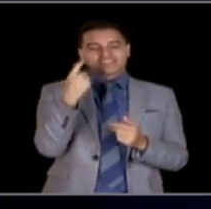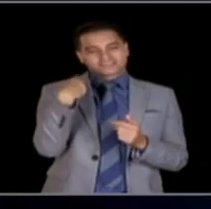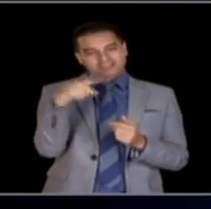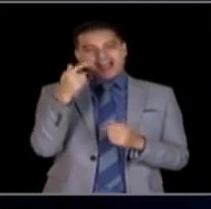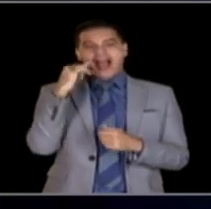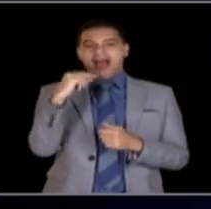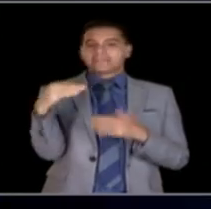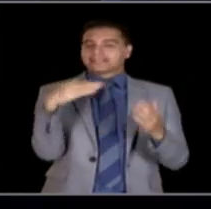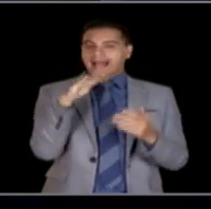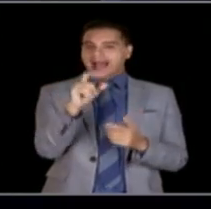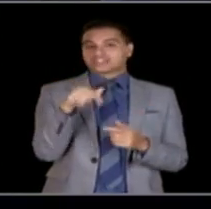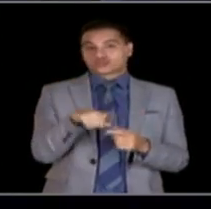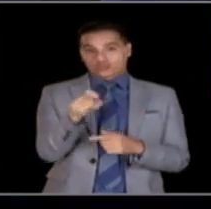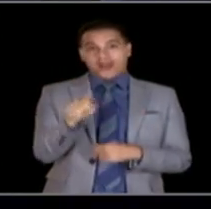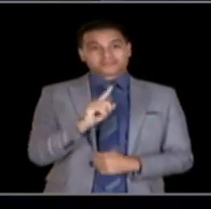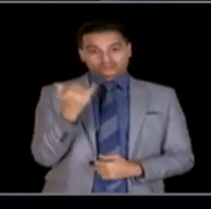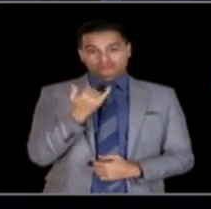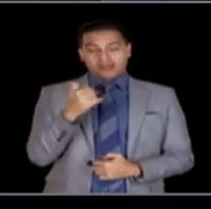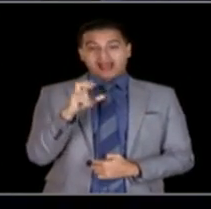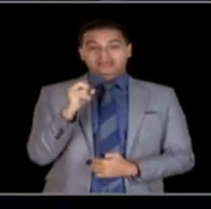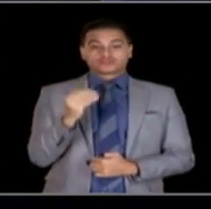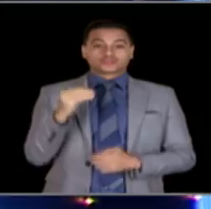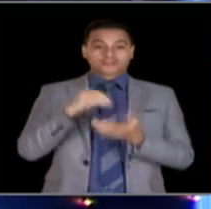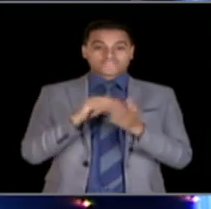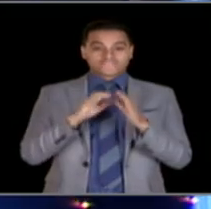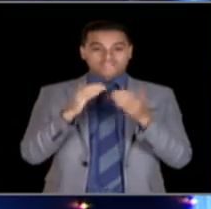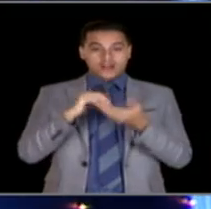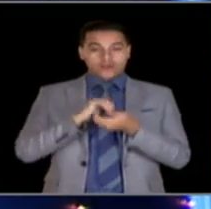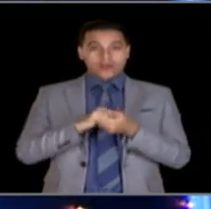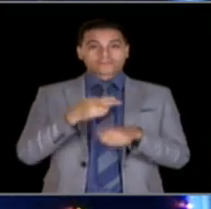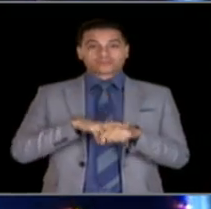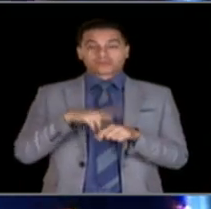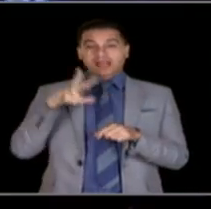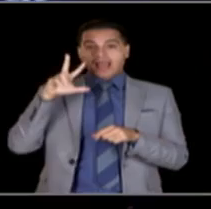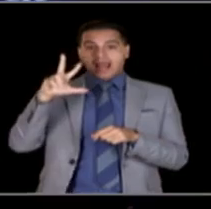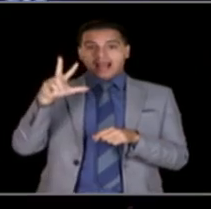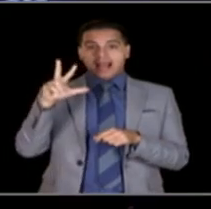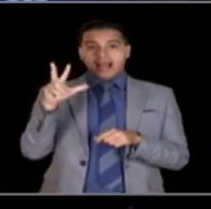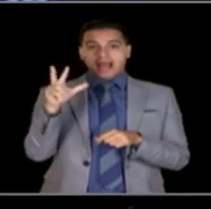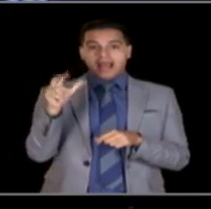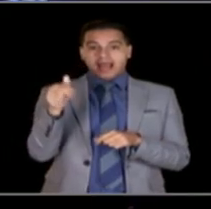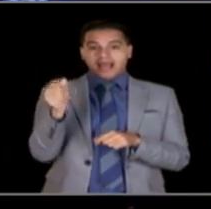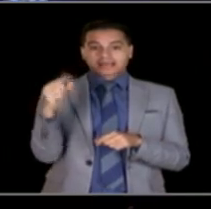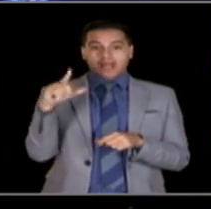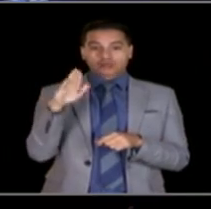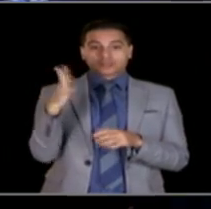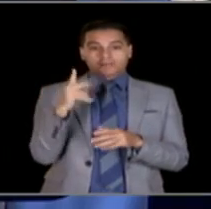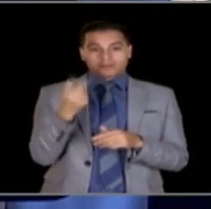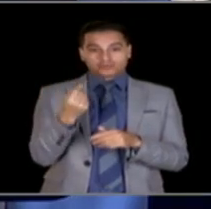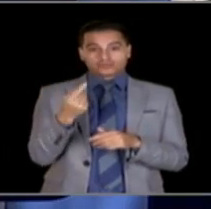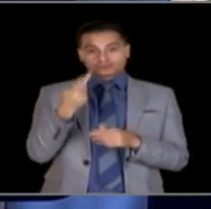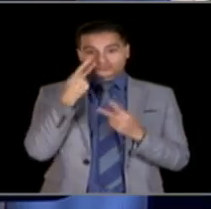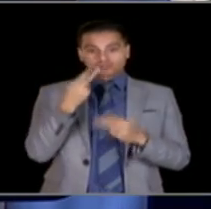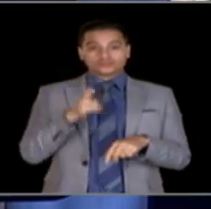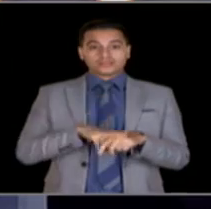حسن برافو عليك، سؤال ما كانش سهل. 25 الوعد، الأندلس 15. تكنولوجيا، نورهان